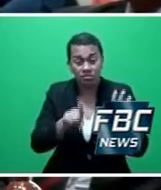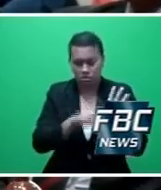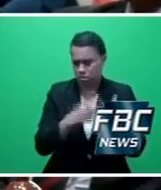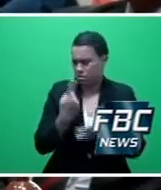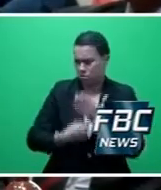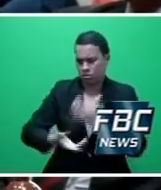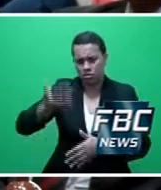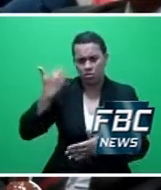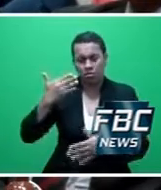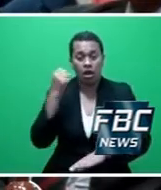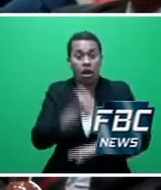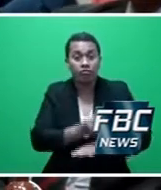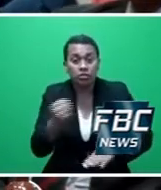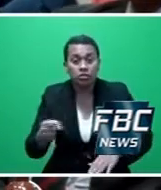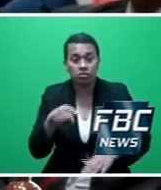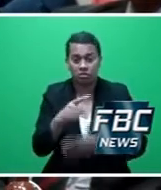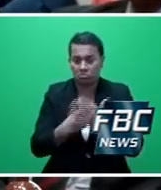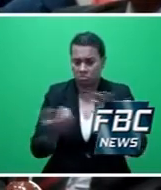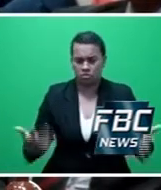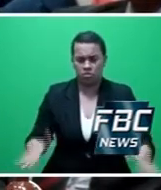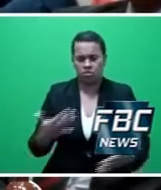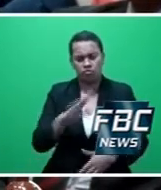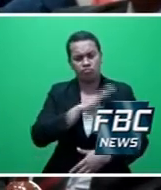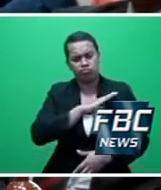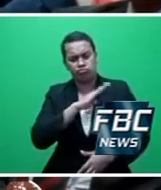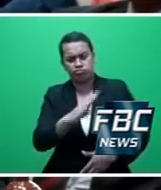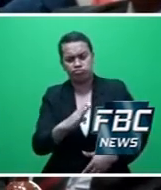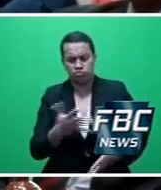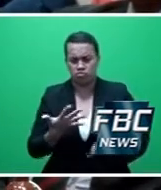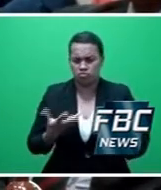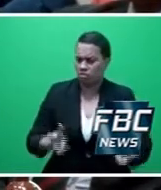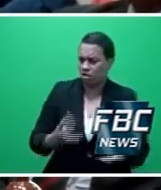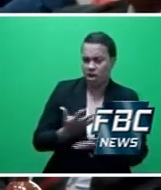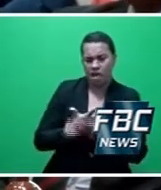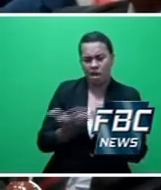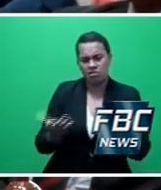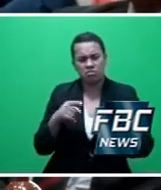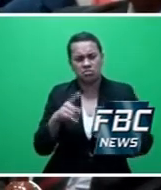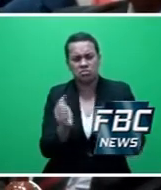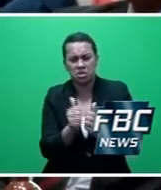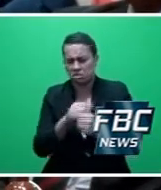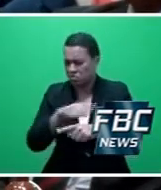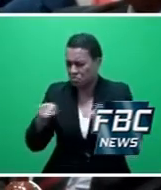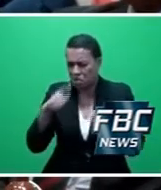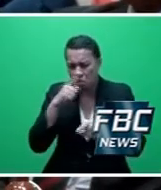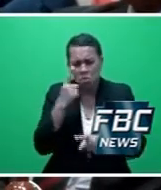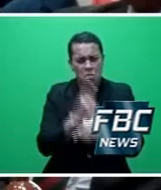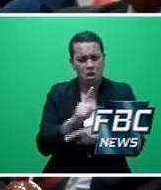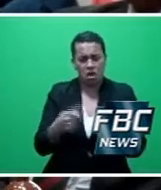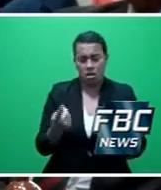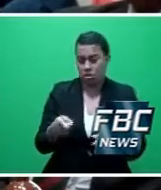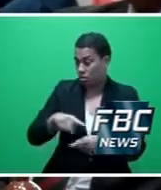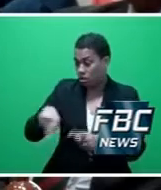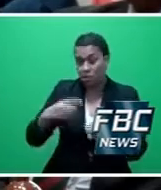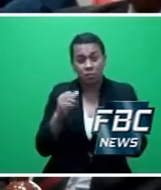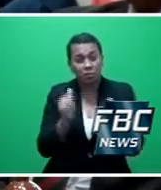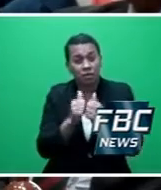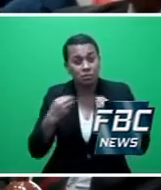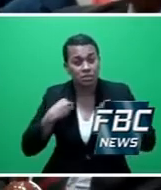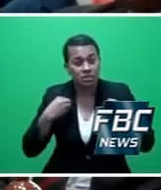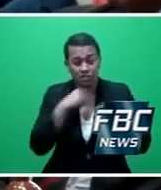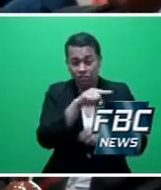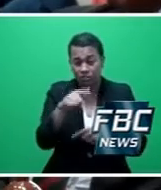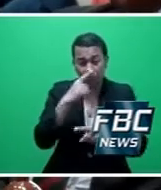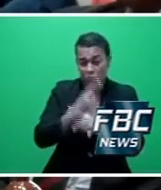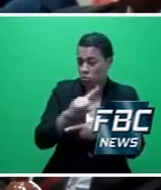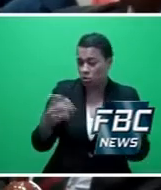mbulo bo ilabo ni matani tu. E kuria kakaya ni CBS artigo nandina uni matani tu kame na soumi rautini 2.2